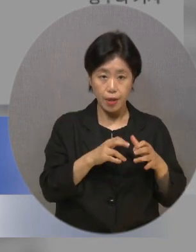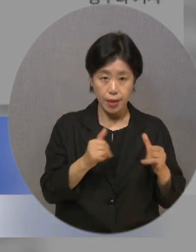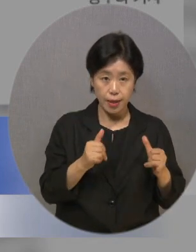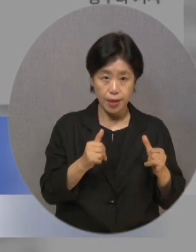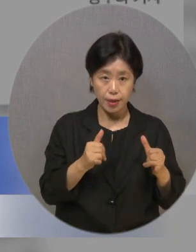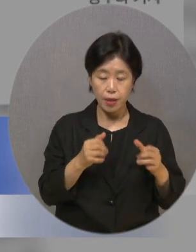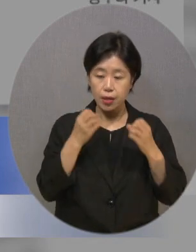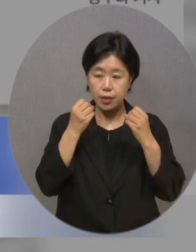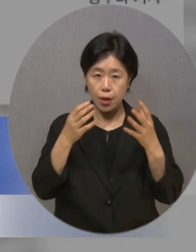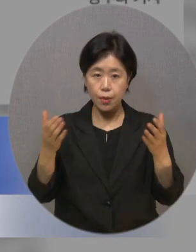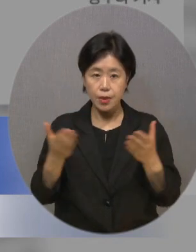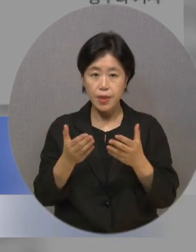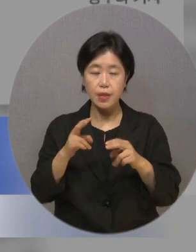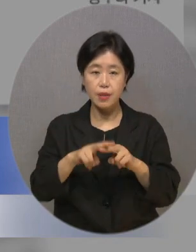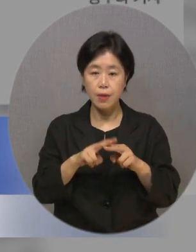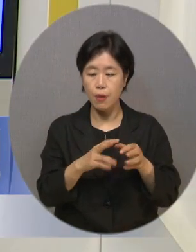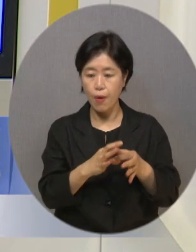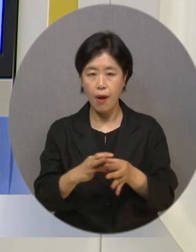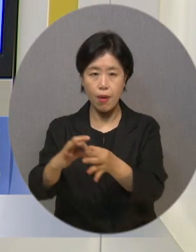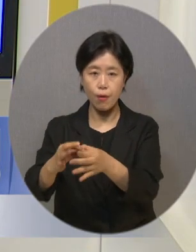지원할 계획이라고 말했습니다